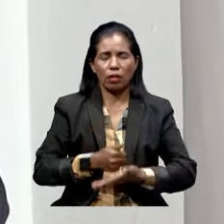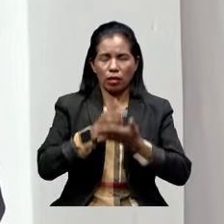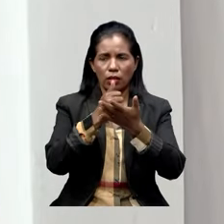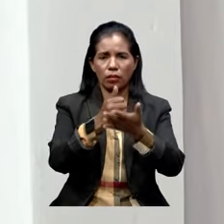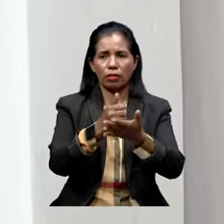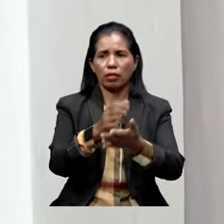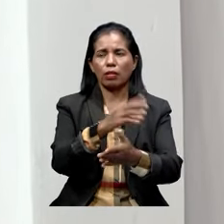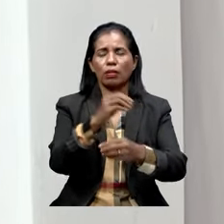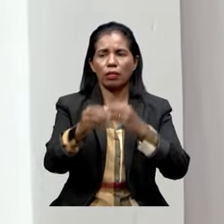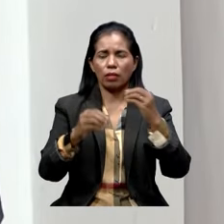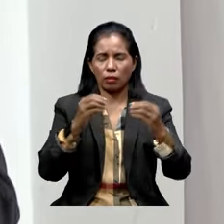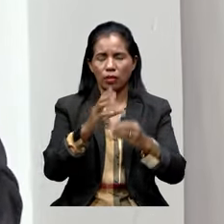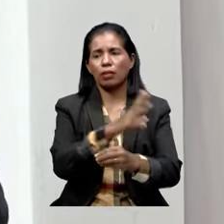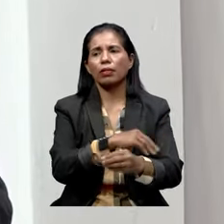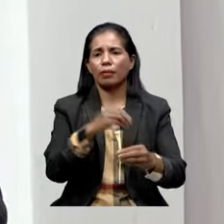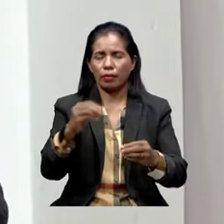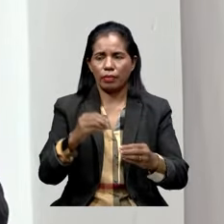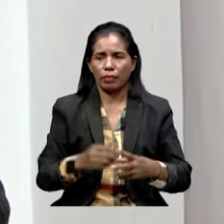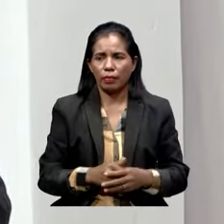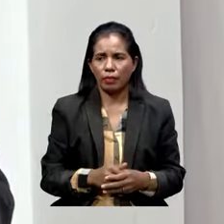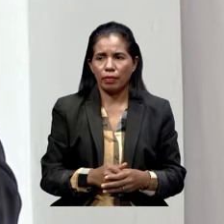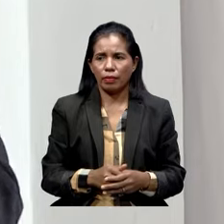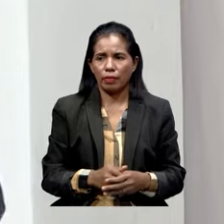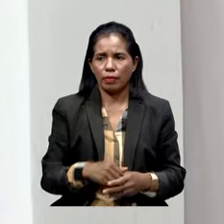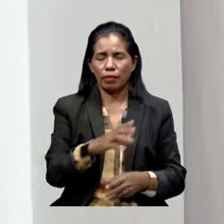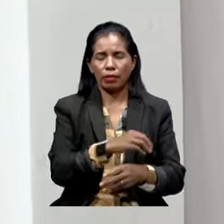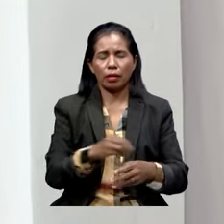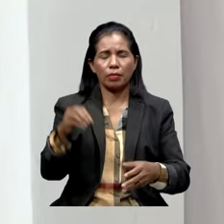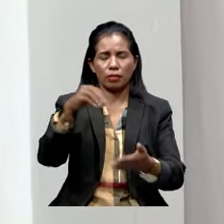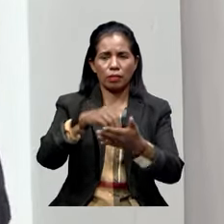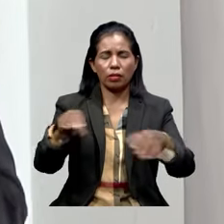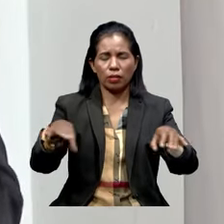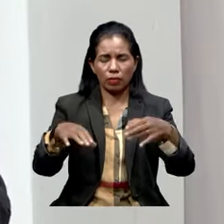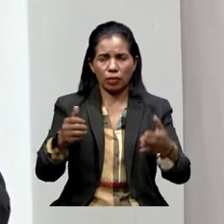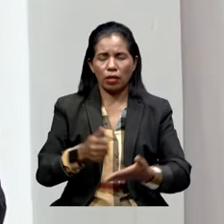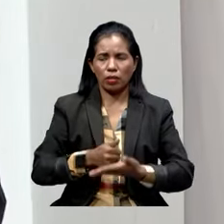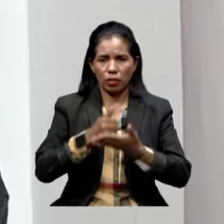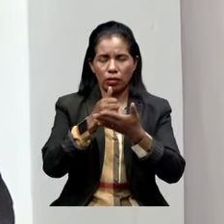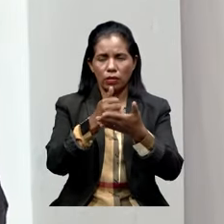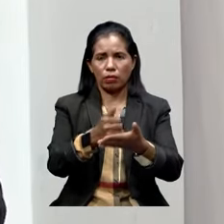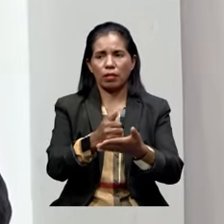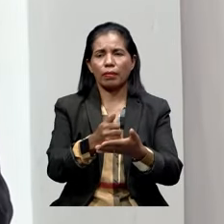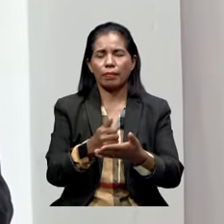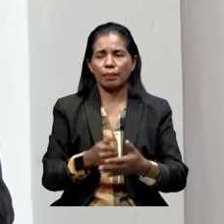politik dan juga dari civil service ataupun dari